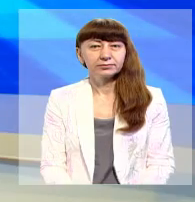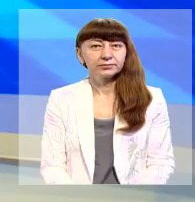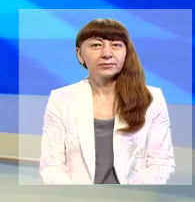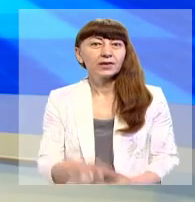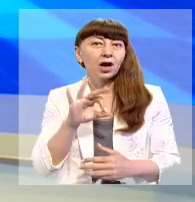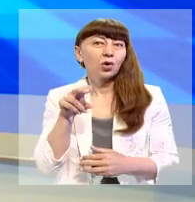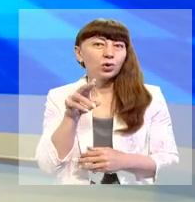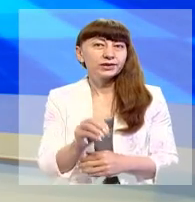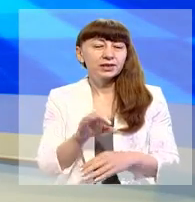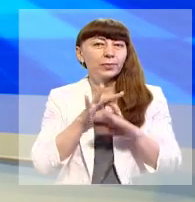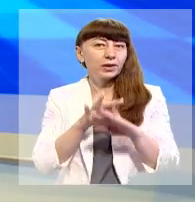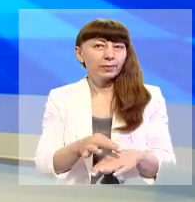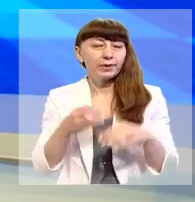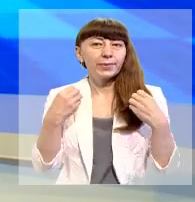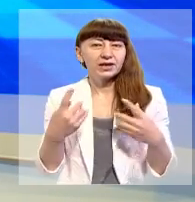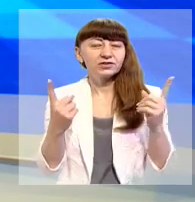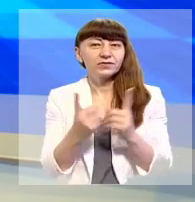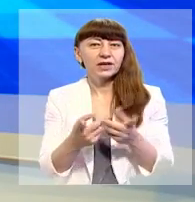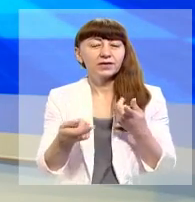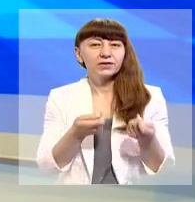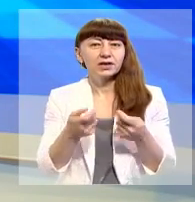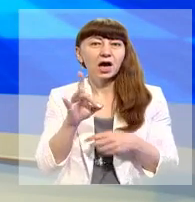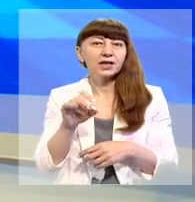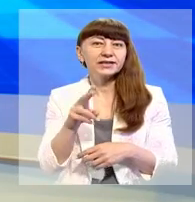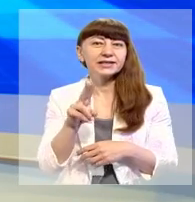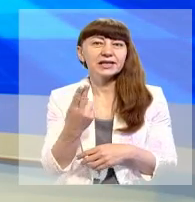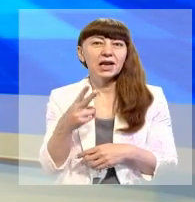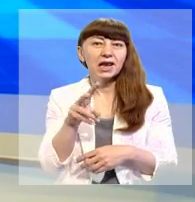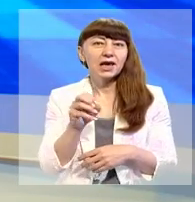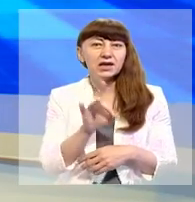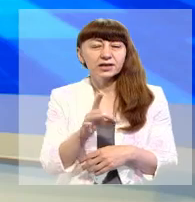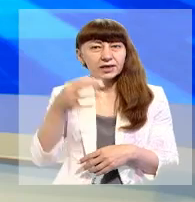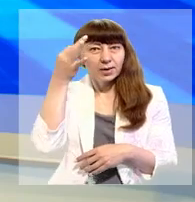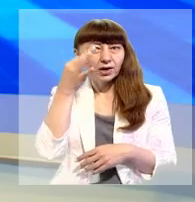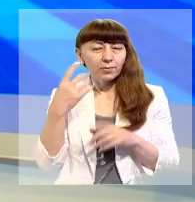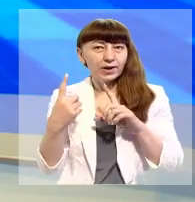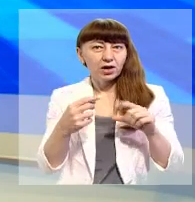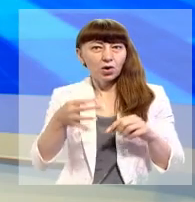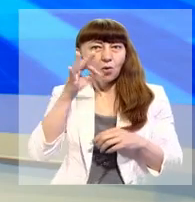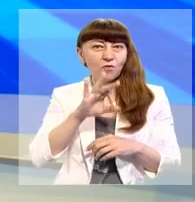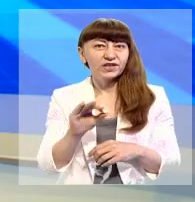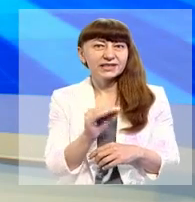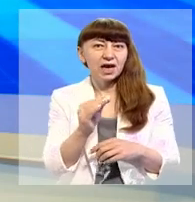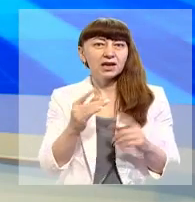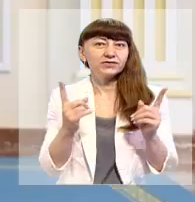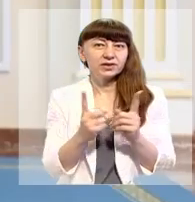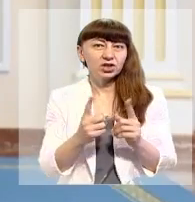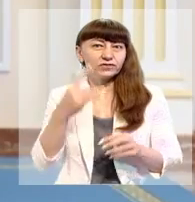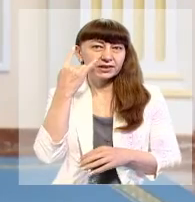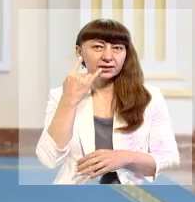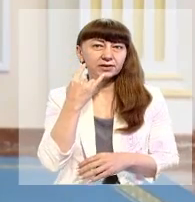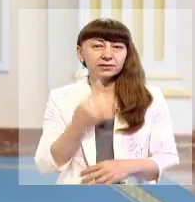В Аккорде состоялась торжественная встреча федерального канцлера Германии, прибывшего с официальным визитом в Казахстан.